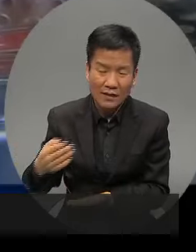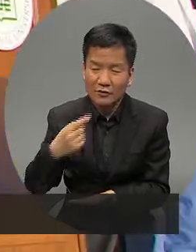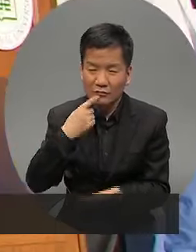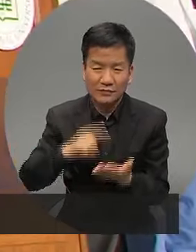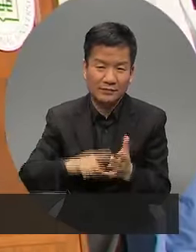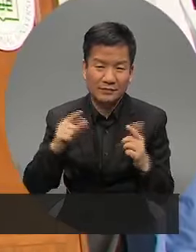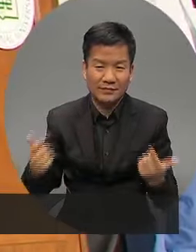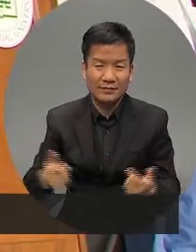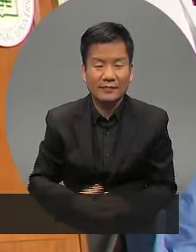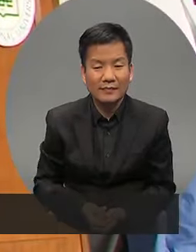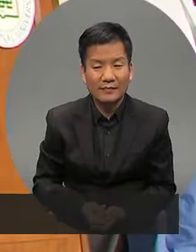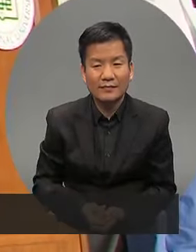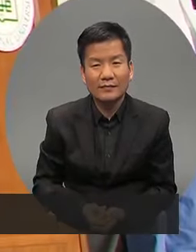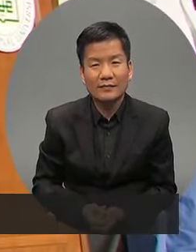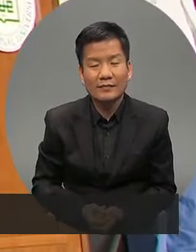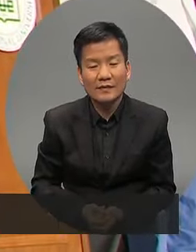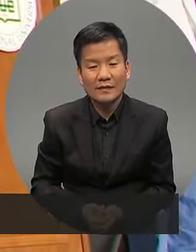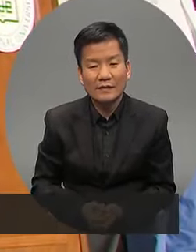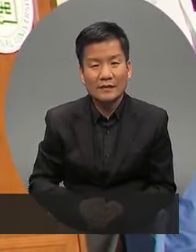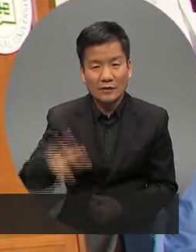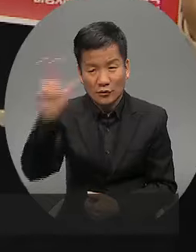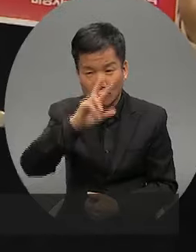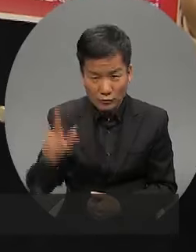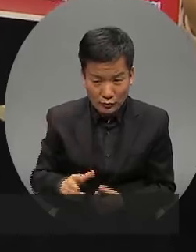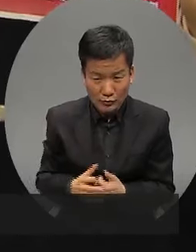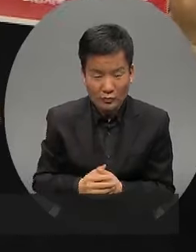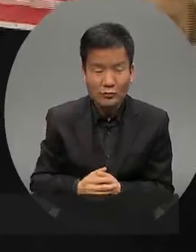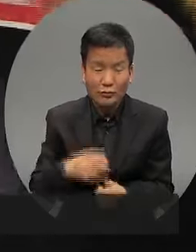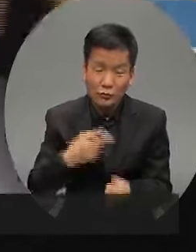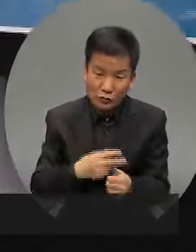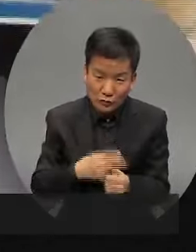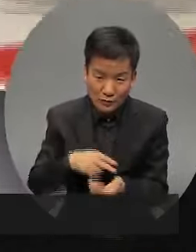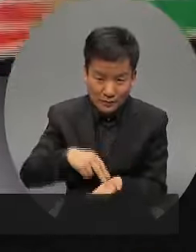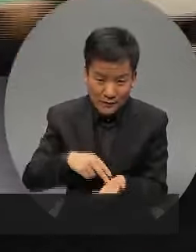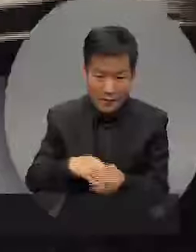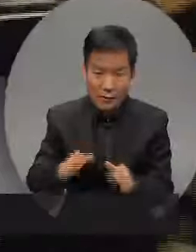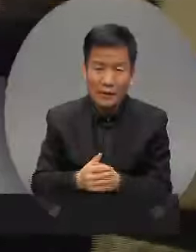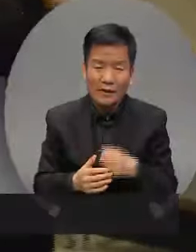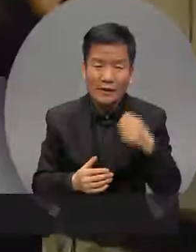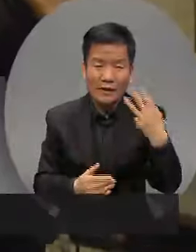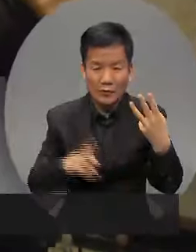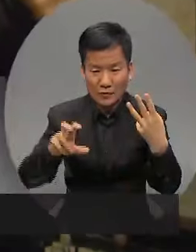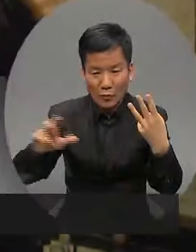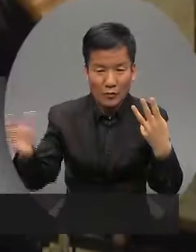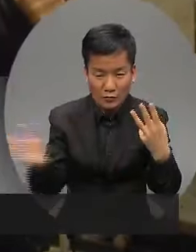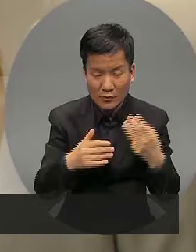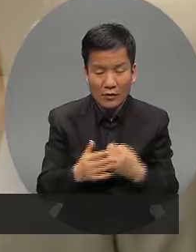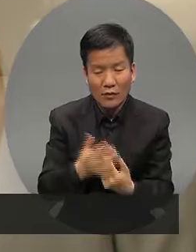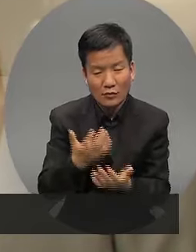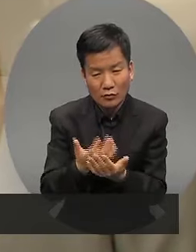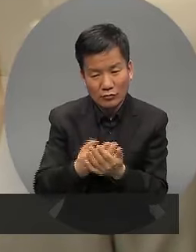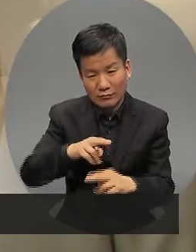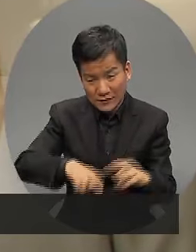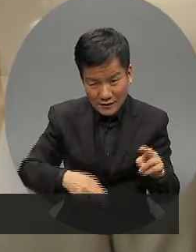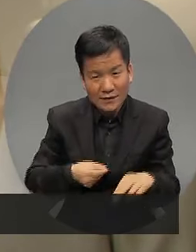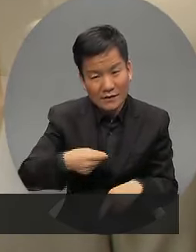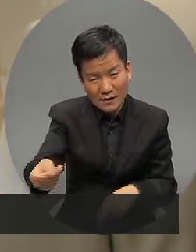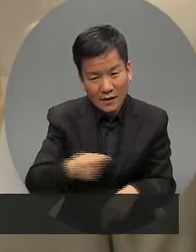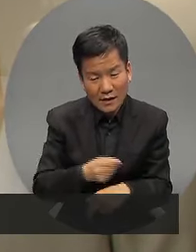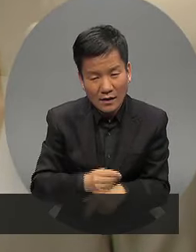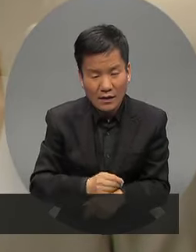같습니다 이런 가운데 전국 의대교수 비대위 소속 교수들은 오는 25일부터 사직서를 제출하기로 결의하는 등